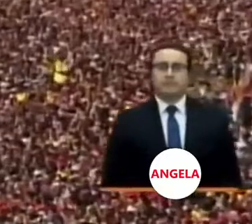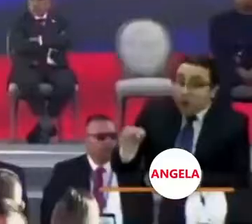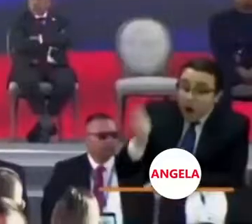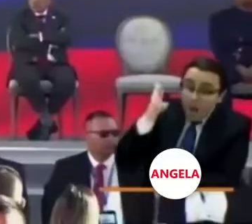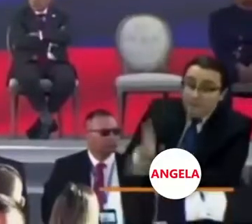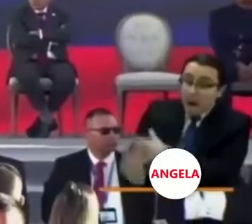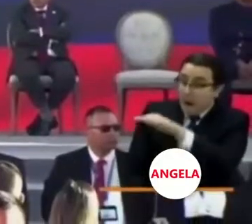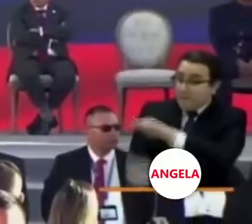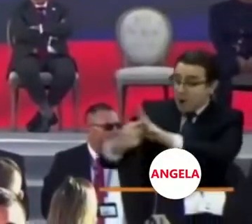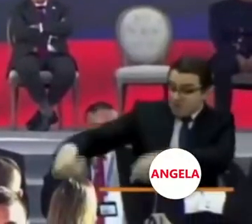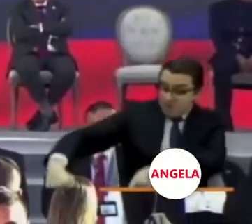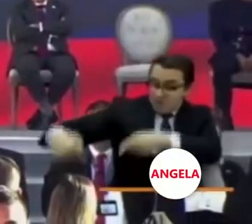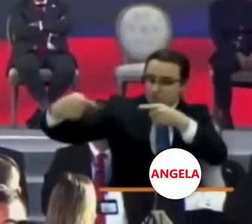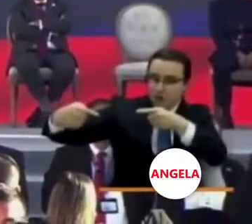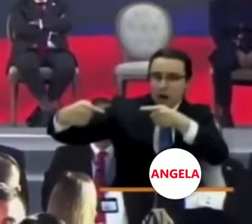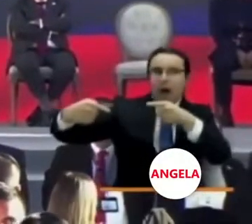La știu.